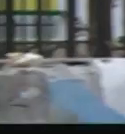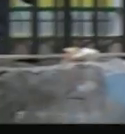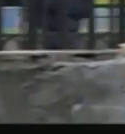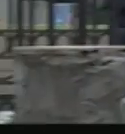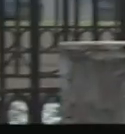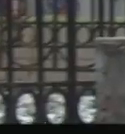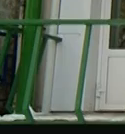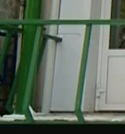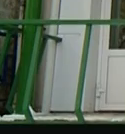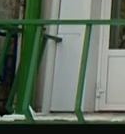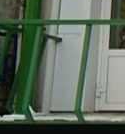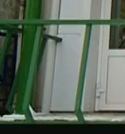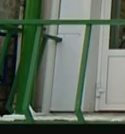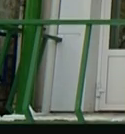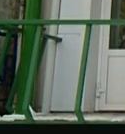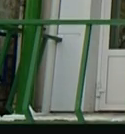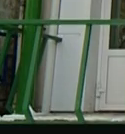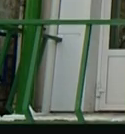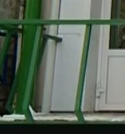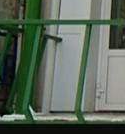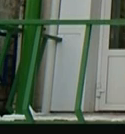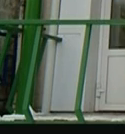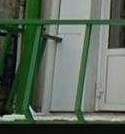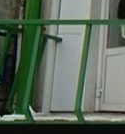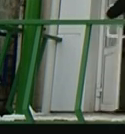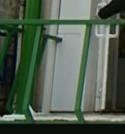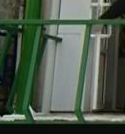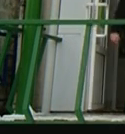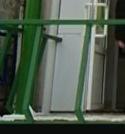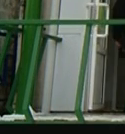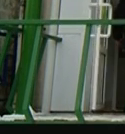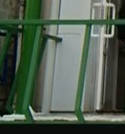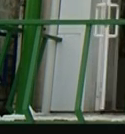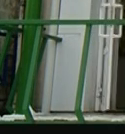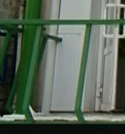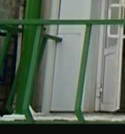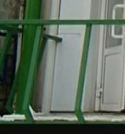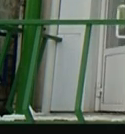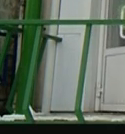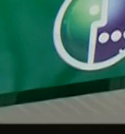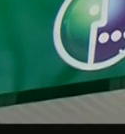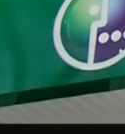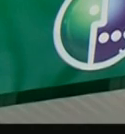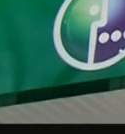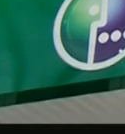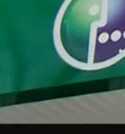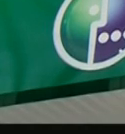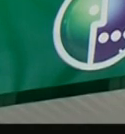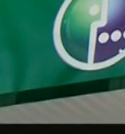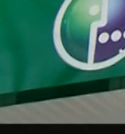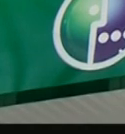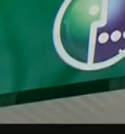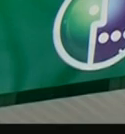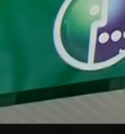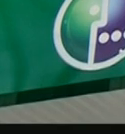для доступа к электронной почте, корпоративным ресурсам, компания «Мегафон» также предлагает экономичные опции «Интернет по России» или